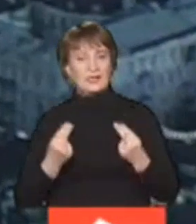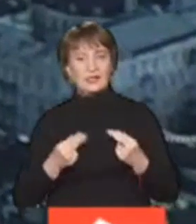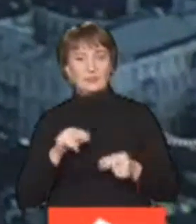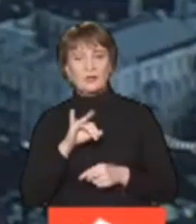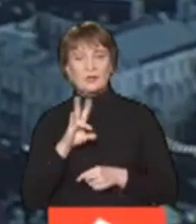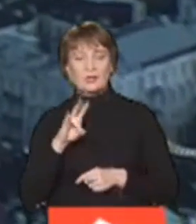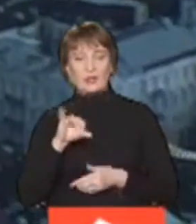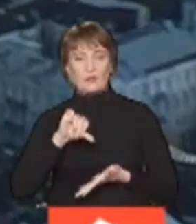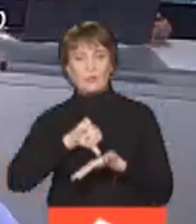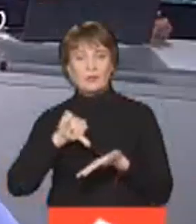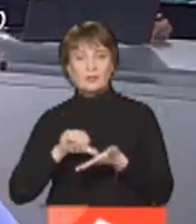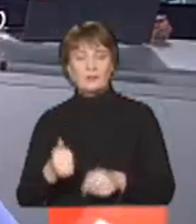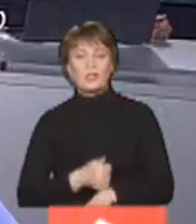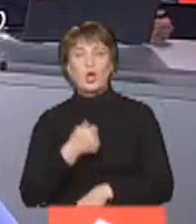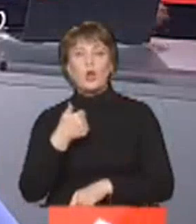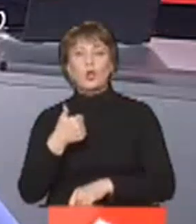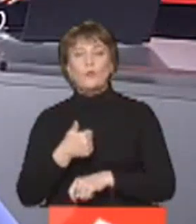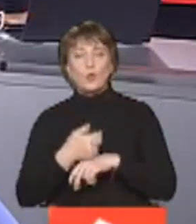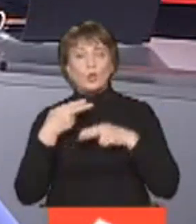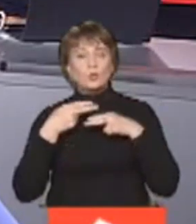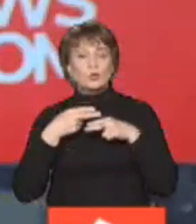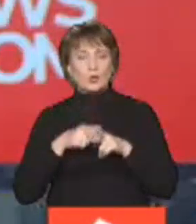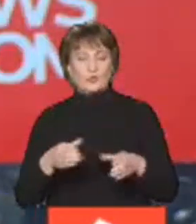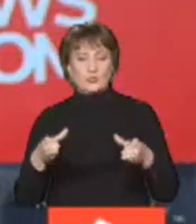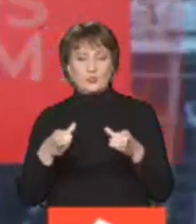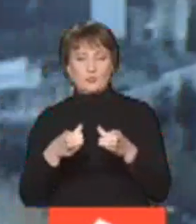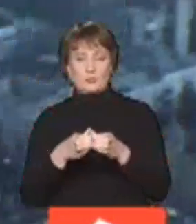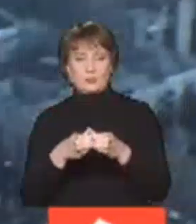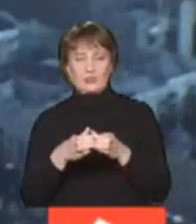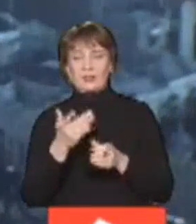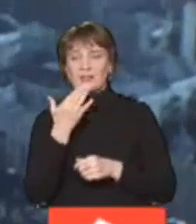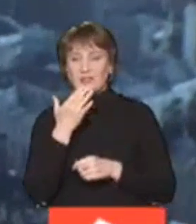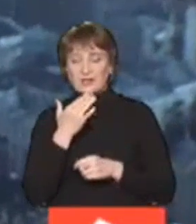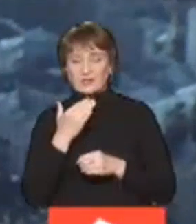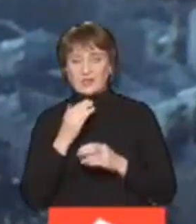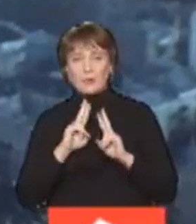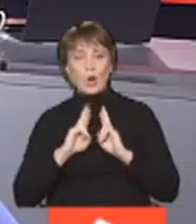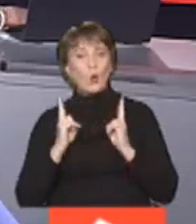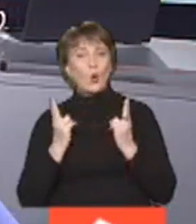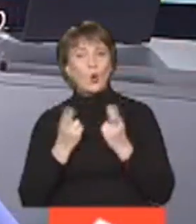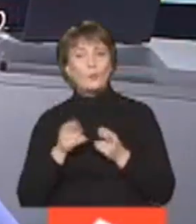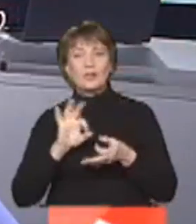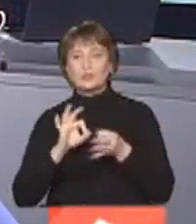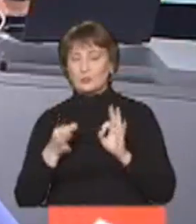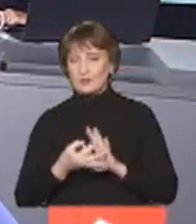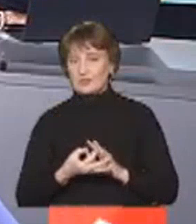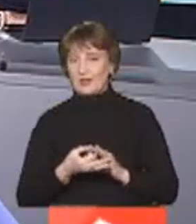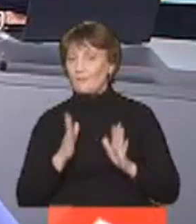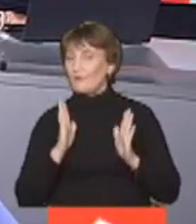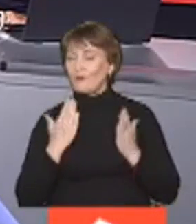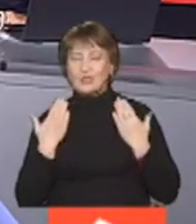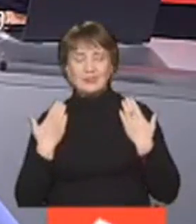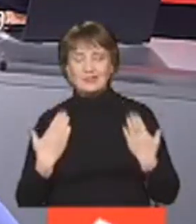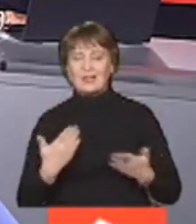динамівців представників головної столичної команди на національному комплексі Олімпійський сьогодні ввечері. А, пане Василю, сьогодні? Да, сьогодні ми